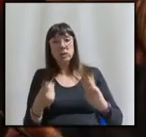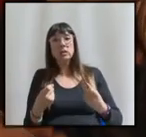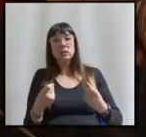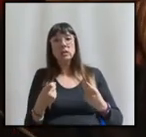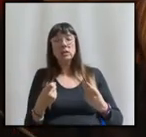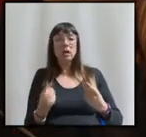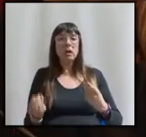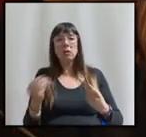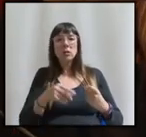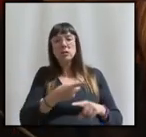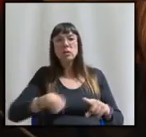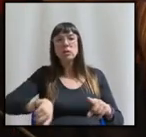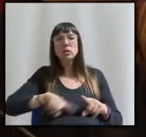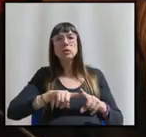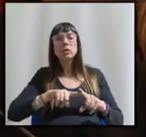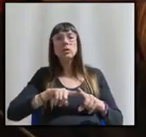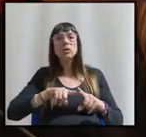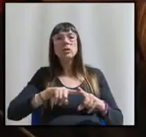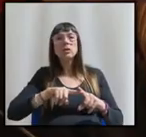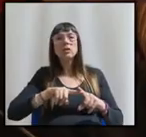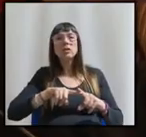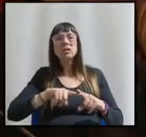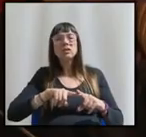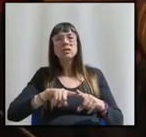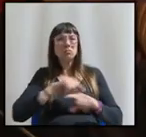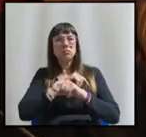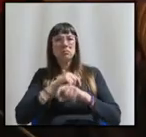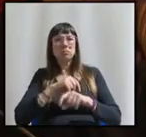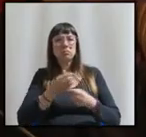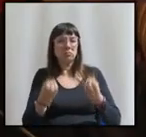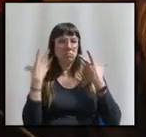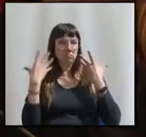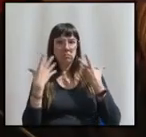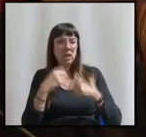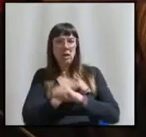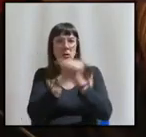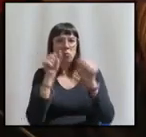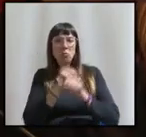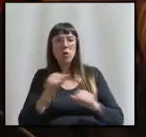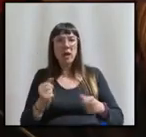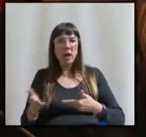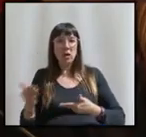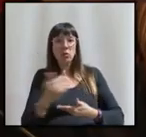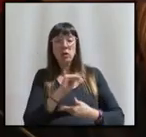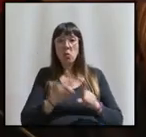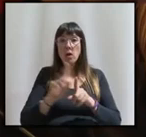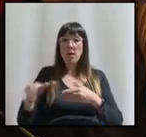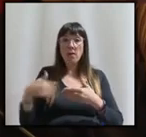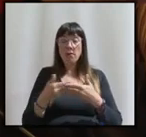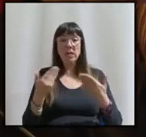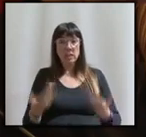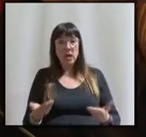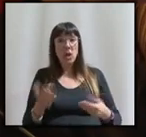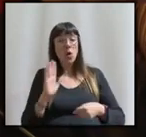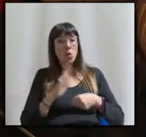cosa, tampoc no és que hagi cregut massa jo amb els contenidors xipats. Jo, per mi, el millor model de recollida de residus és el que hem tingut fins ara. Evidentment, amb uns contenidors com Déu manen,